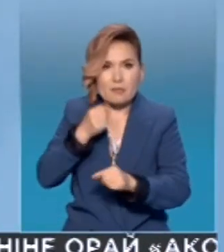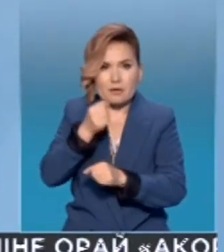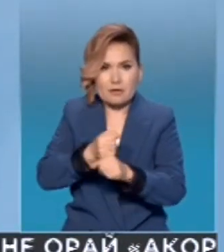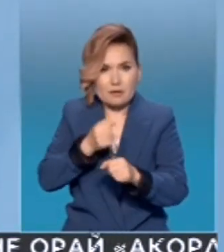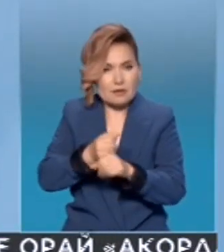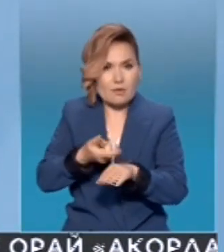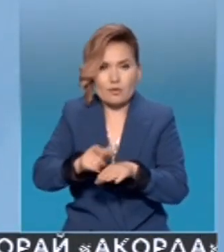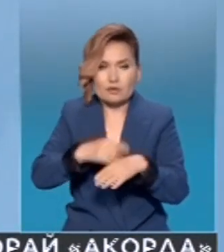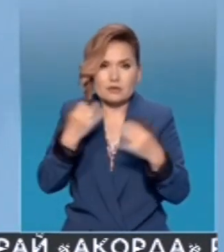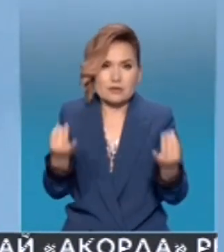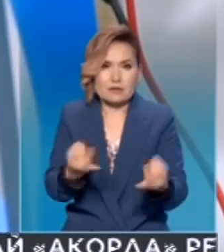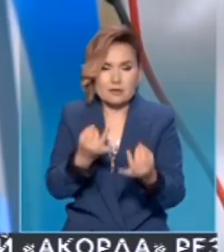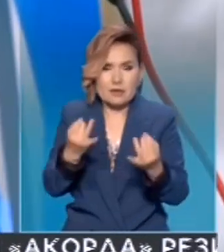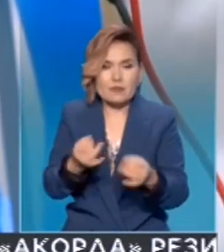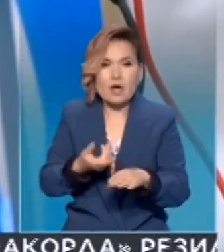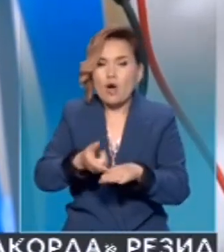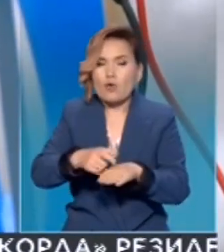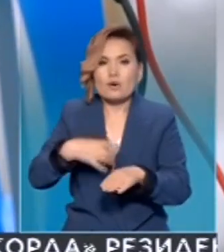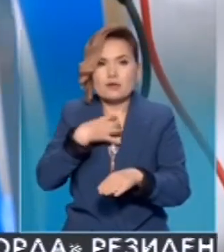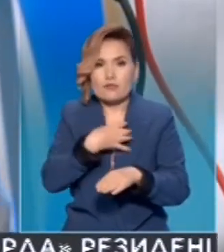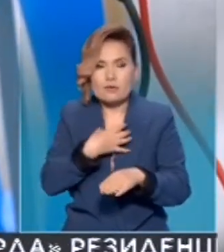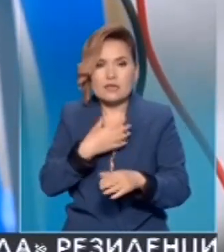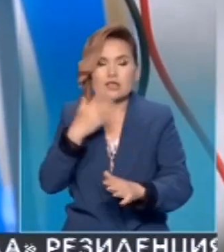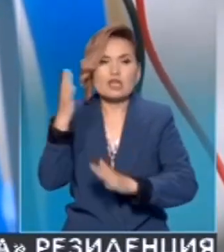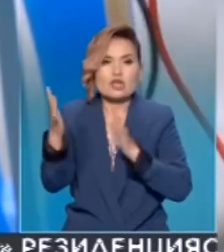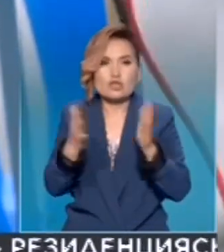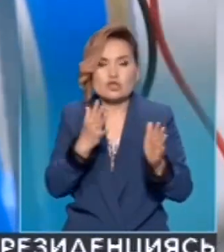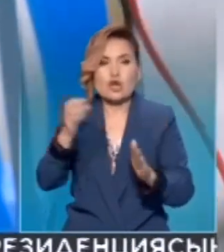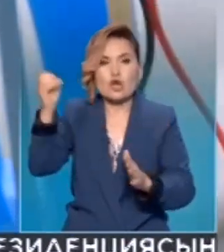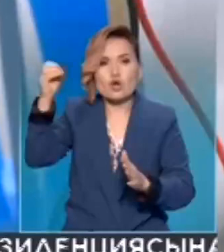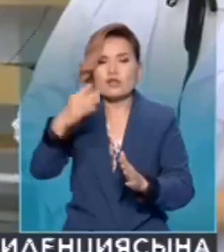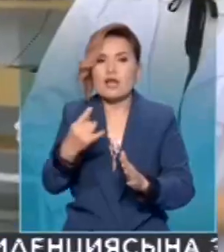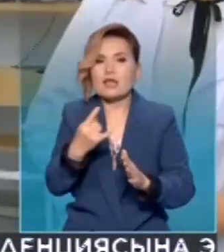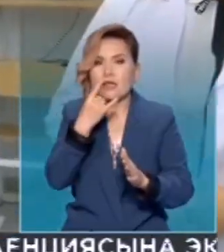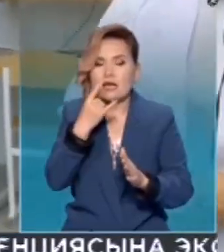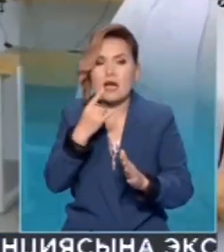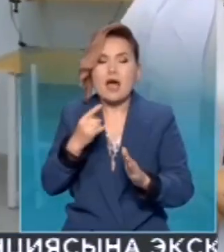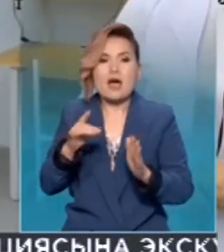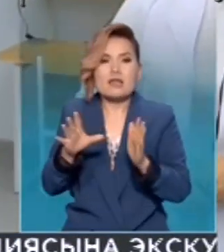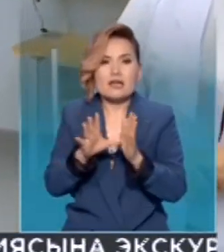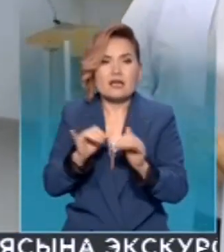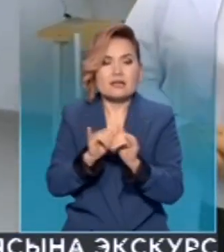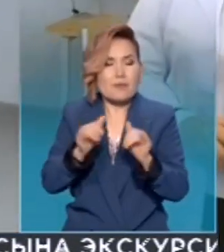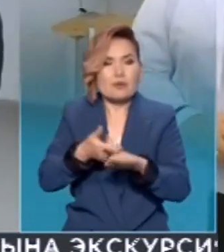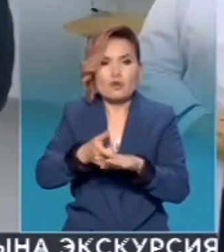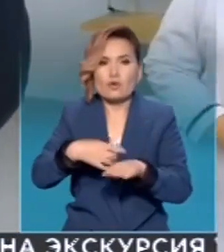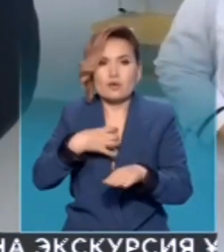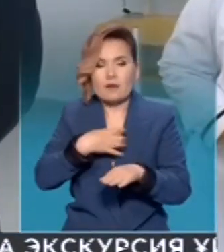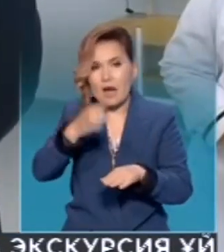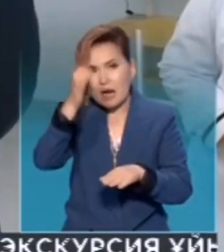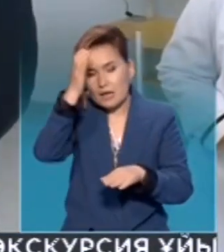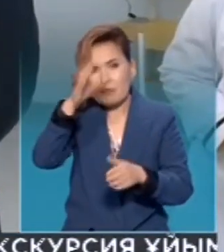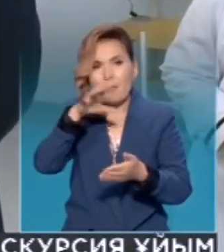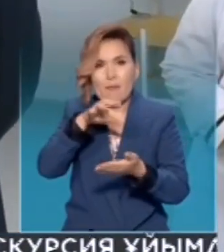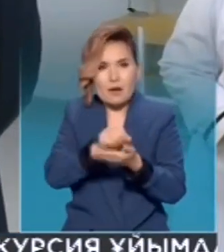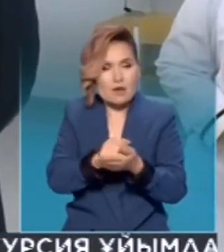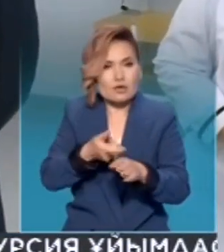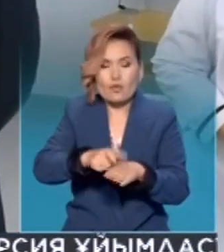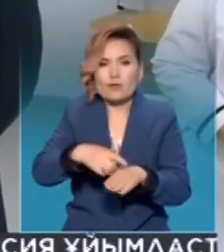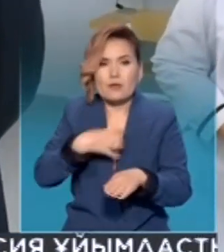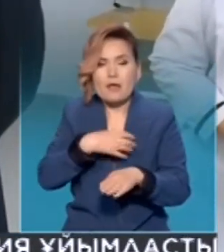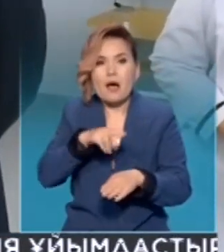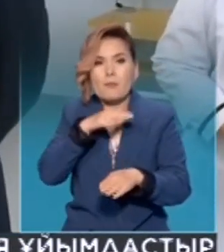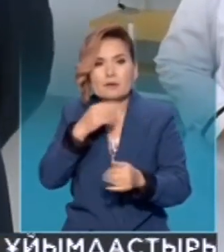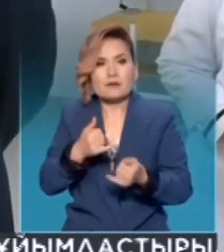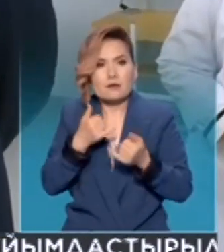деген шын мәнінде өте өзекті мәселе. Бұл мәселемен айналысу керек. Үкімет бәріміз бұл мәселеге назар